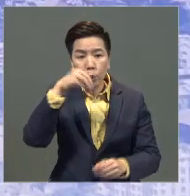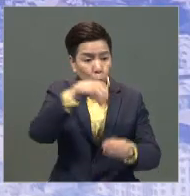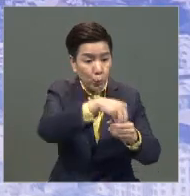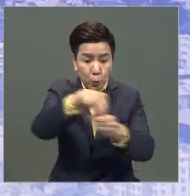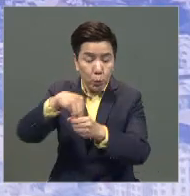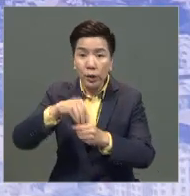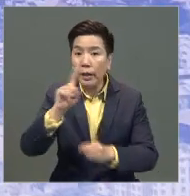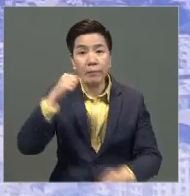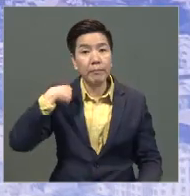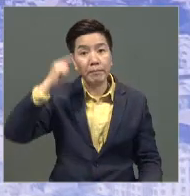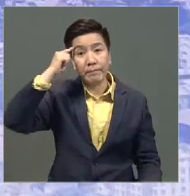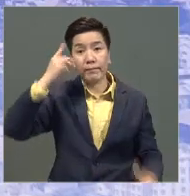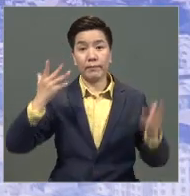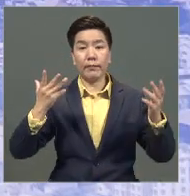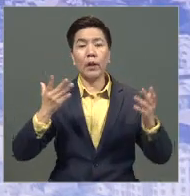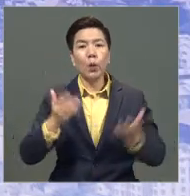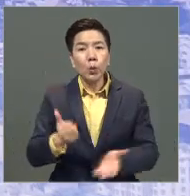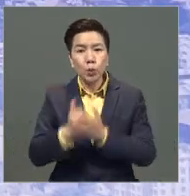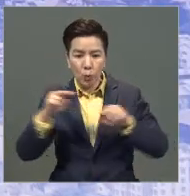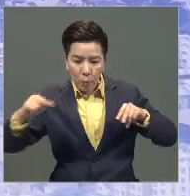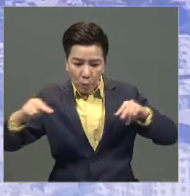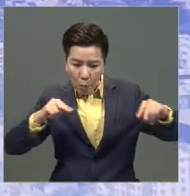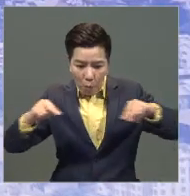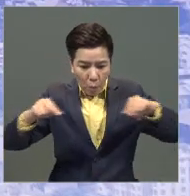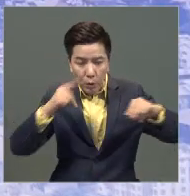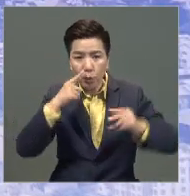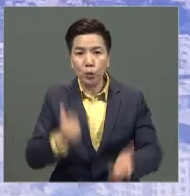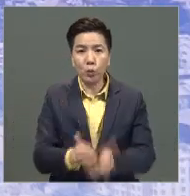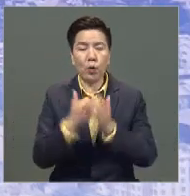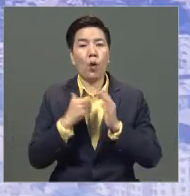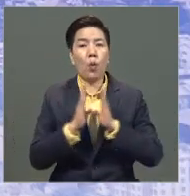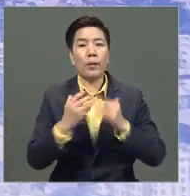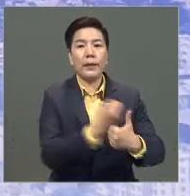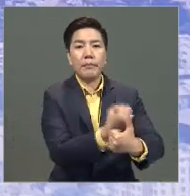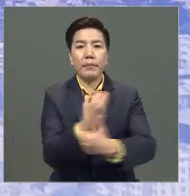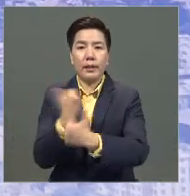ไหนอย่างที่ว่าเป็นหูเป็นตาให้กับพวกเราด้วยแล้วก็ขอบคุณในทุกๆคำแนะนำครับกราบขอบพระคุณครับ